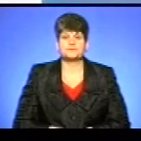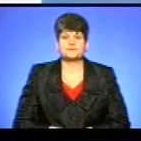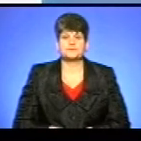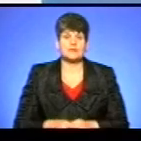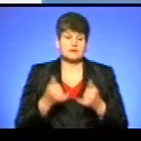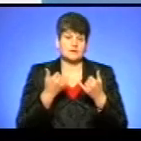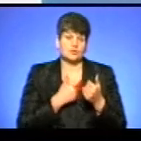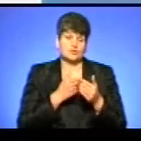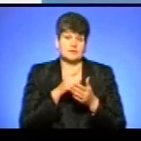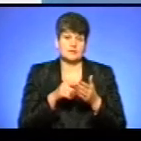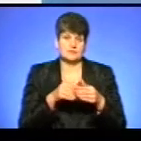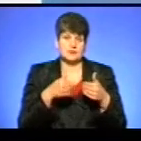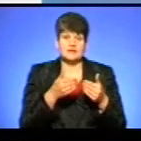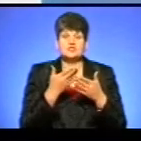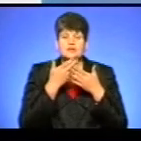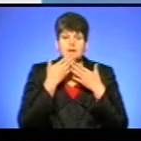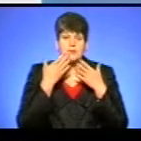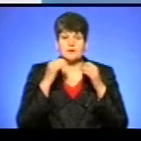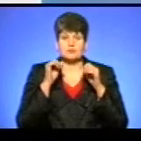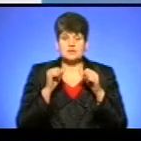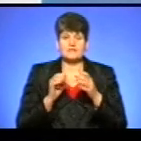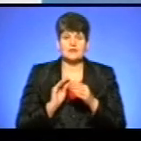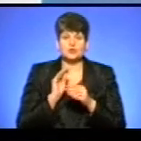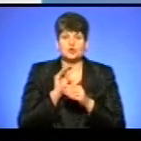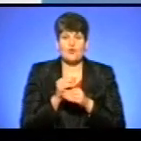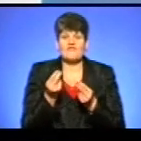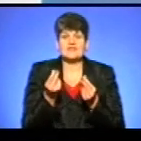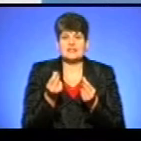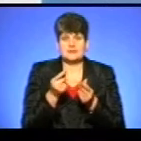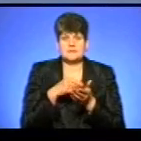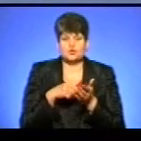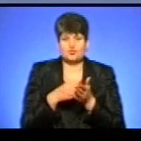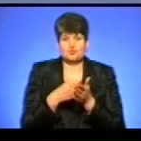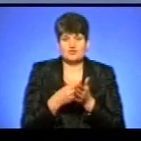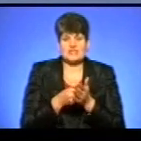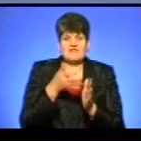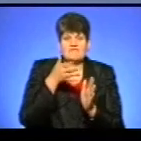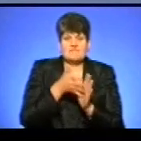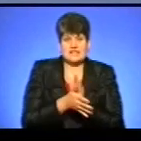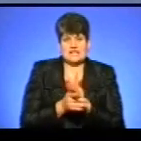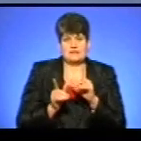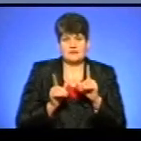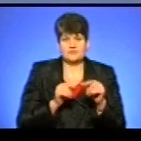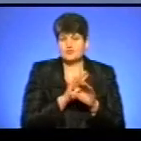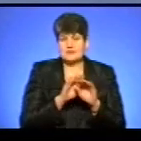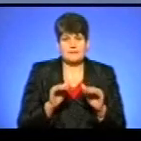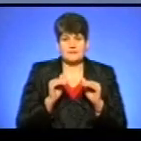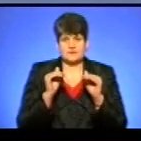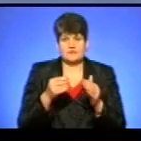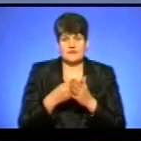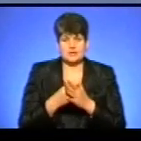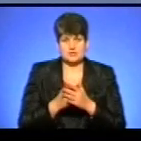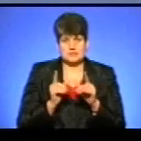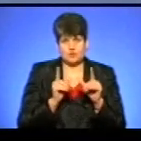Наразі хочу поставити таке питання. Чи немає можливості дофінансувати з міського бюджету витрати перевізникам, щоб не підвищувати вартості